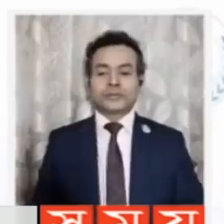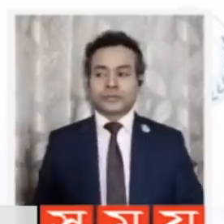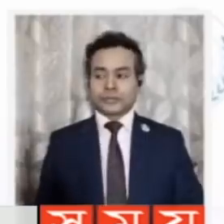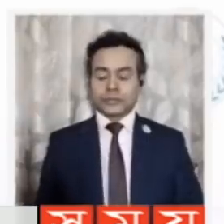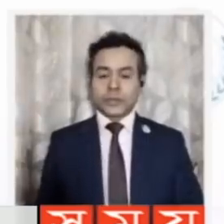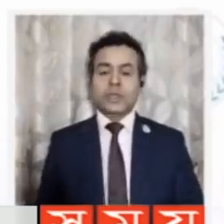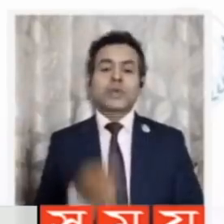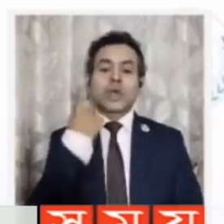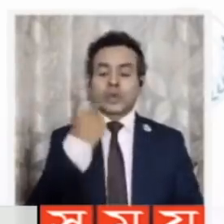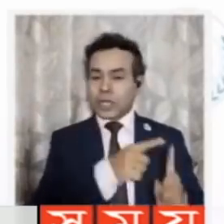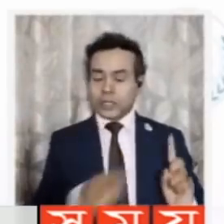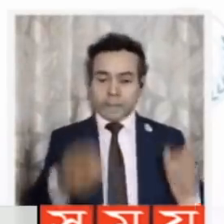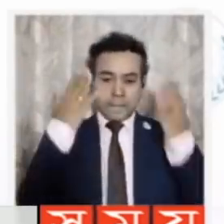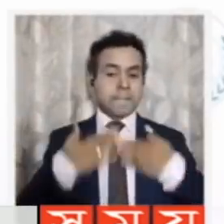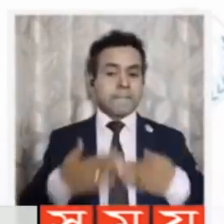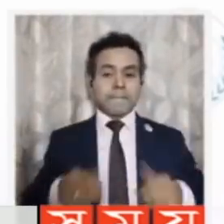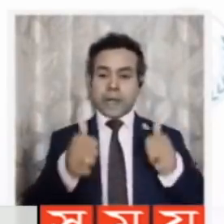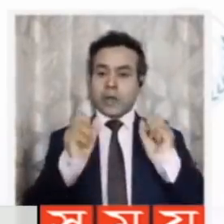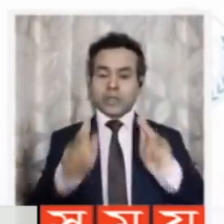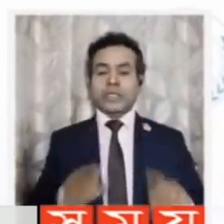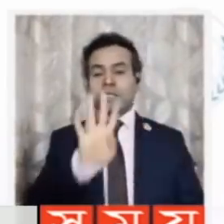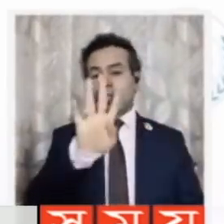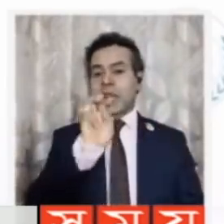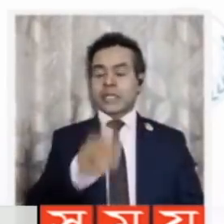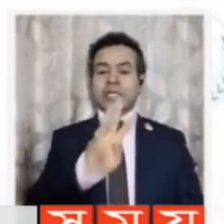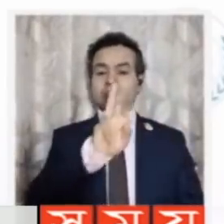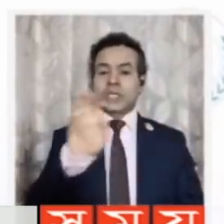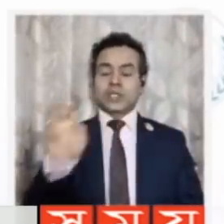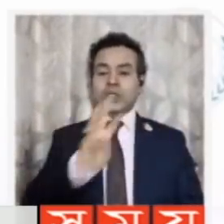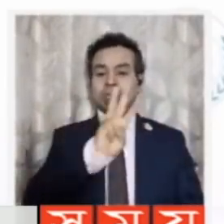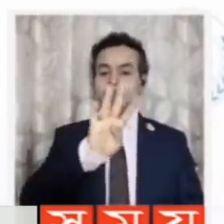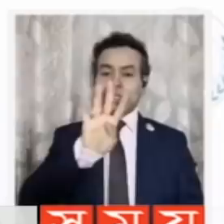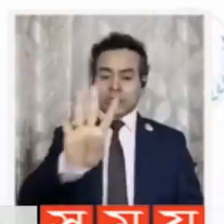24 ঘন্টায় সুস্থ হয়েছেন 4,334 জন এবং এ পর্যন্ত সুস্থ